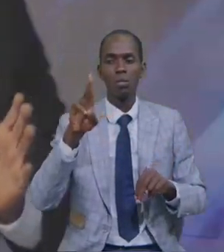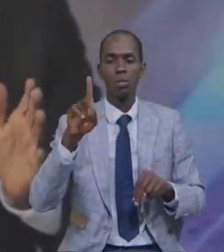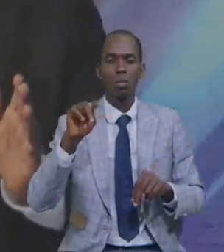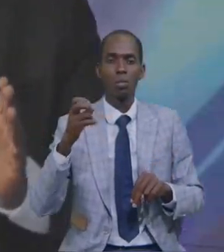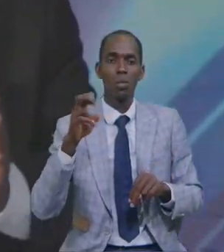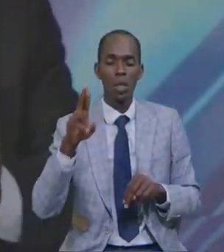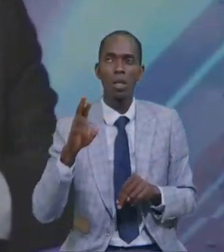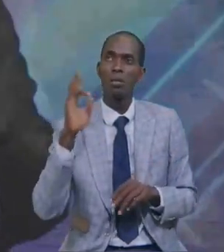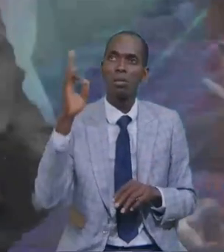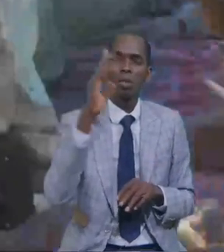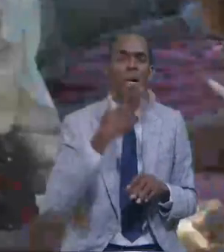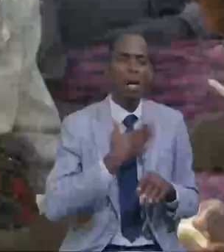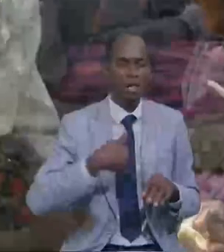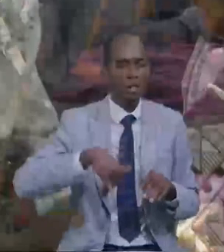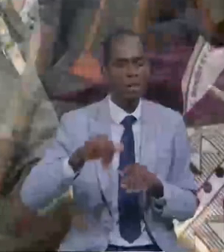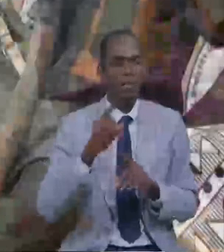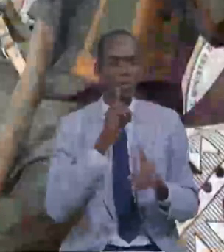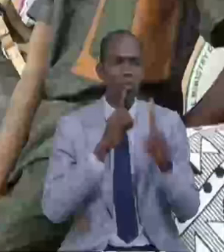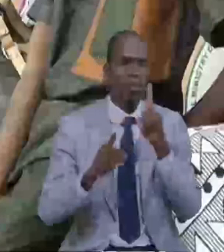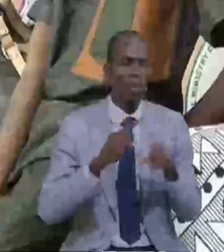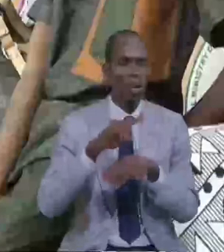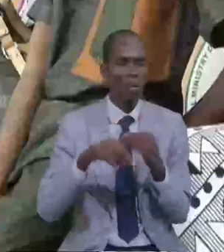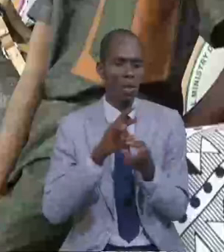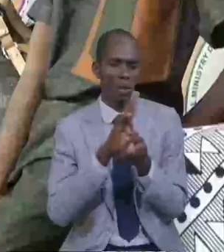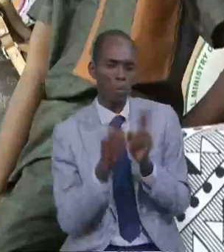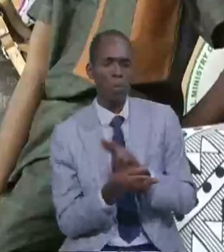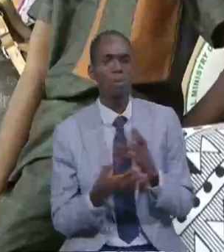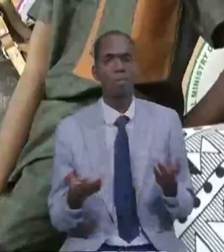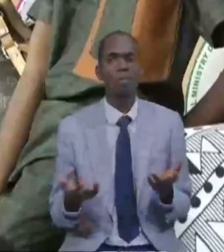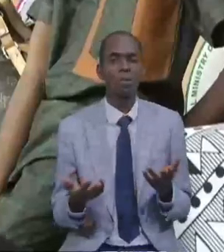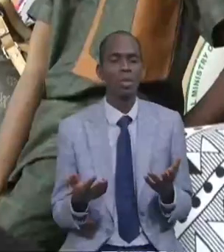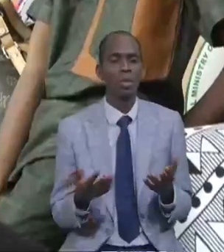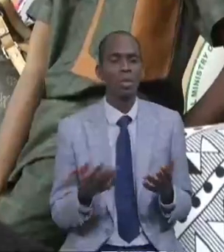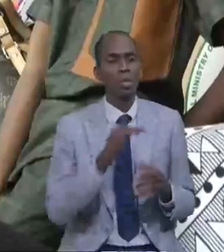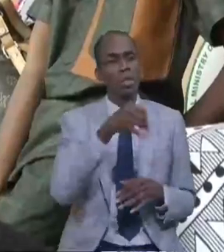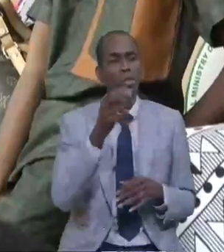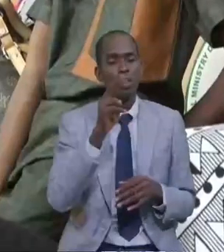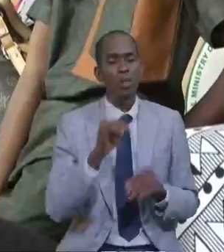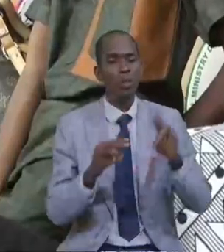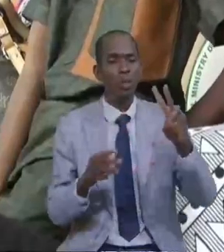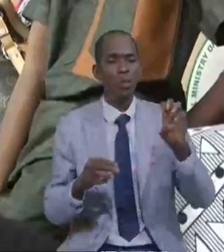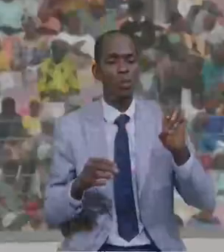Wesley a évangélisé et John Wesley a vu de grands miracles.